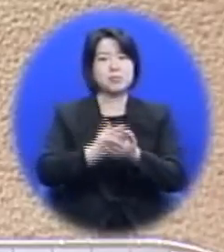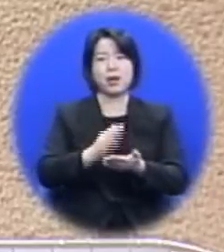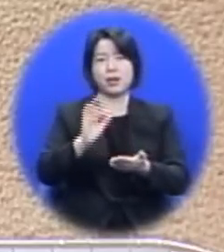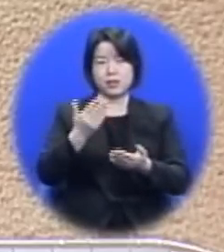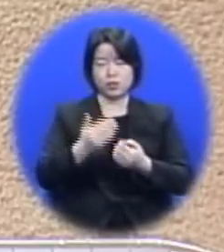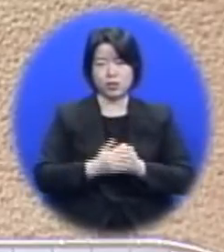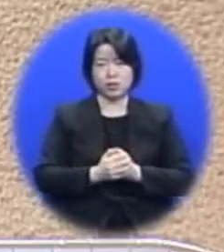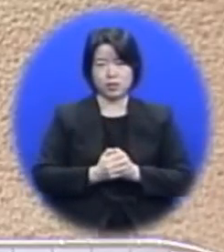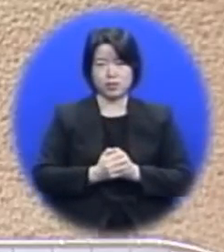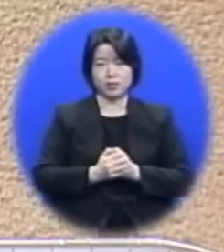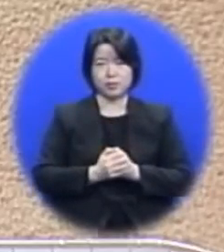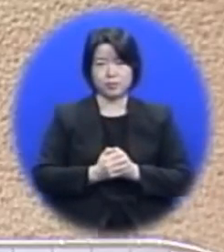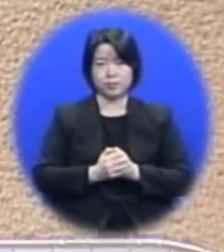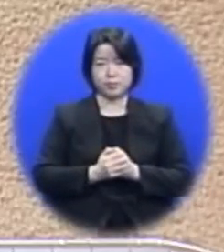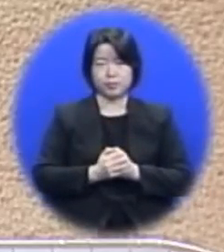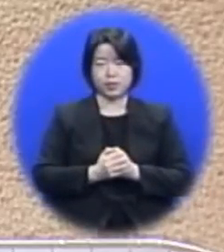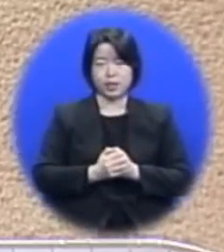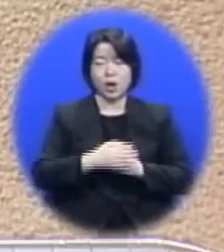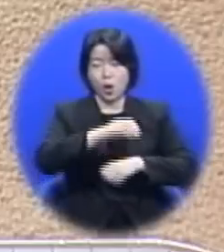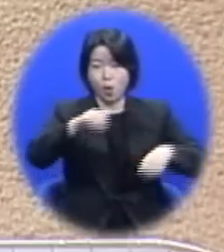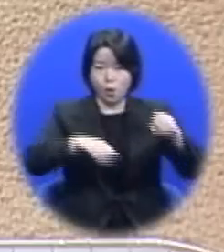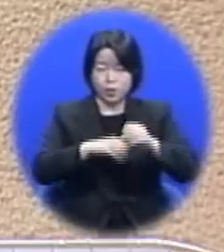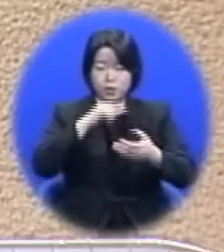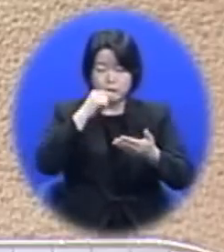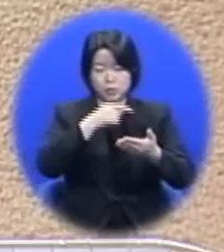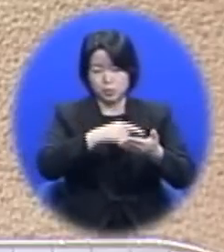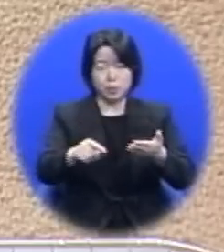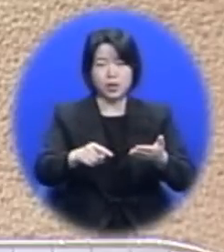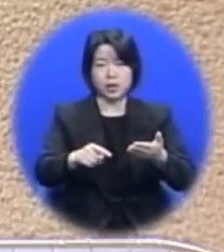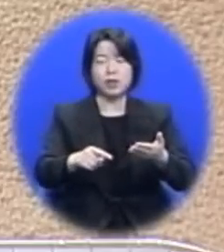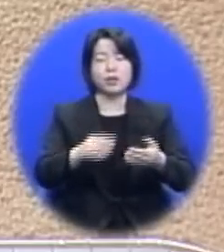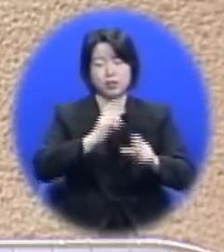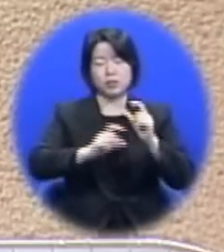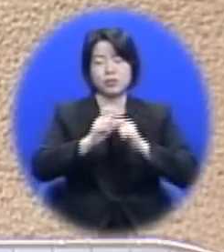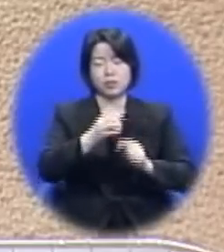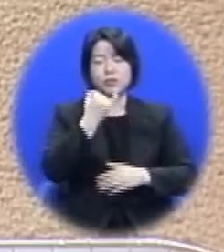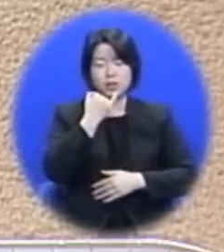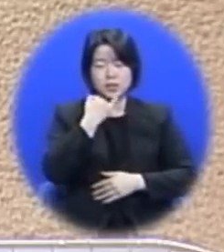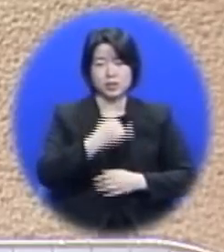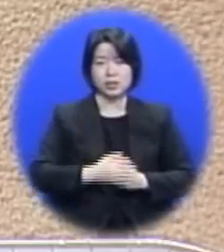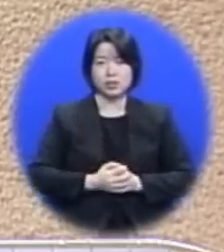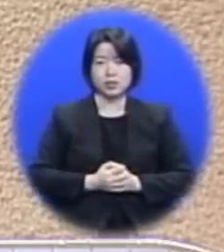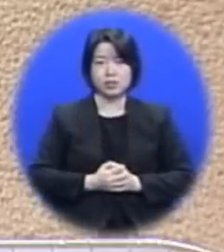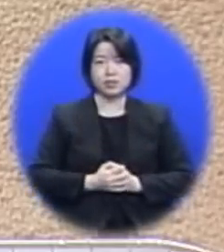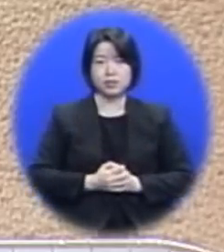거죠. 차라리 손해보는 게 낫지요.